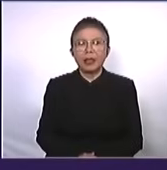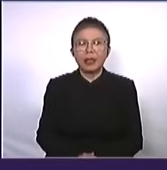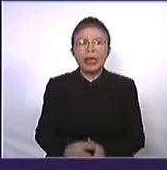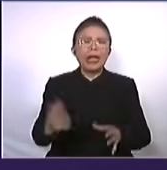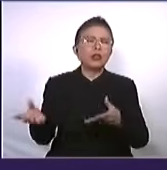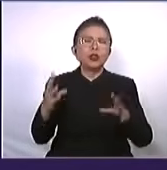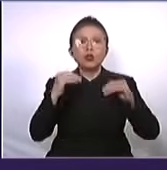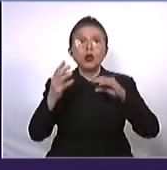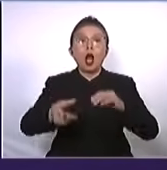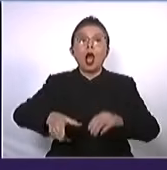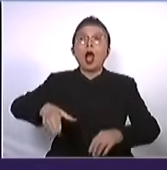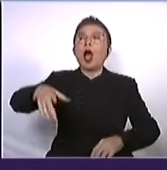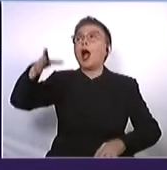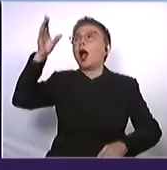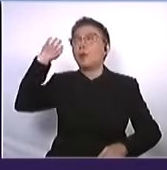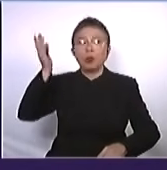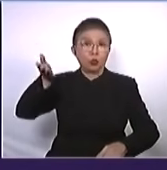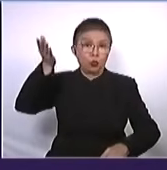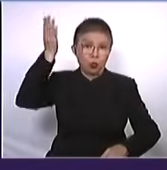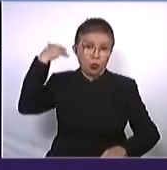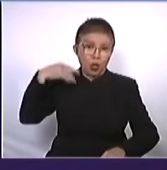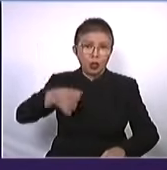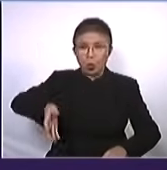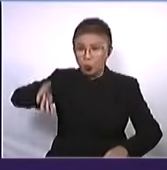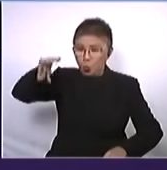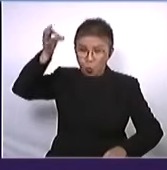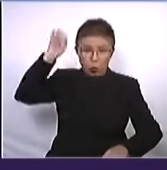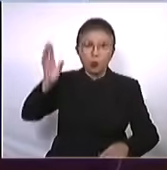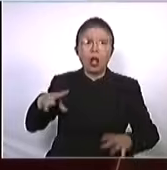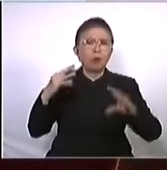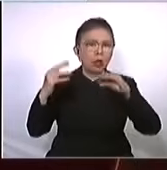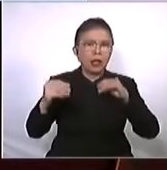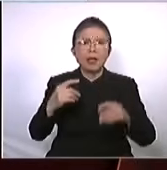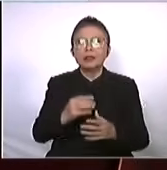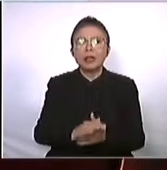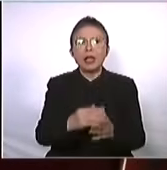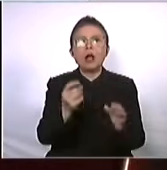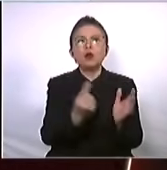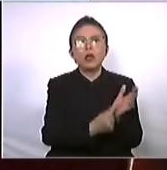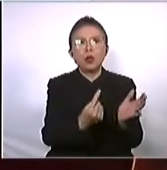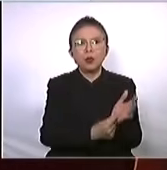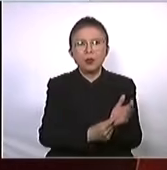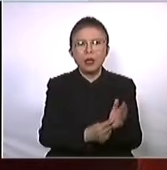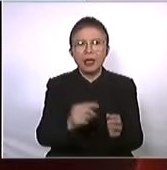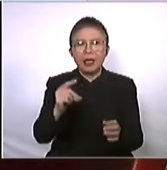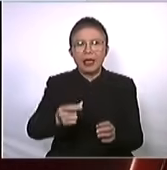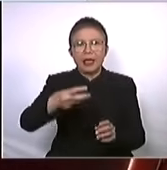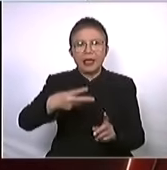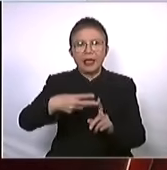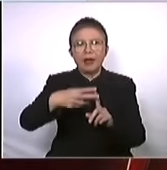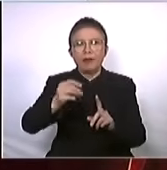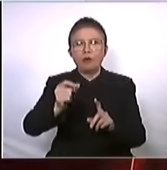diskusi sudah lama se zaman Bung Karno itu dulu mengeluarkan undang-undang land reform